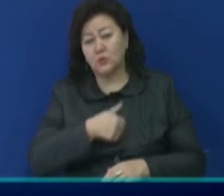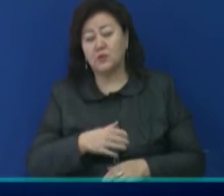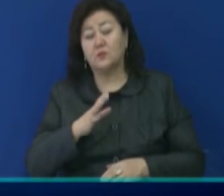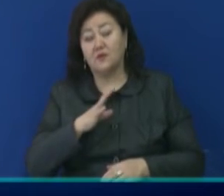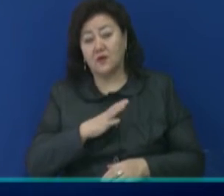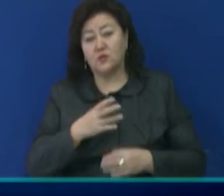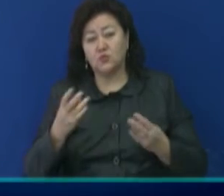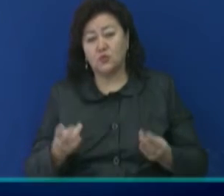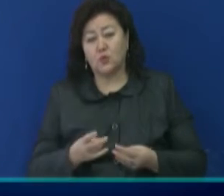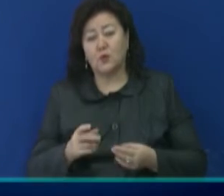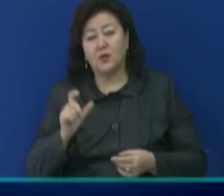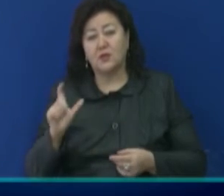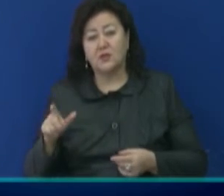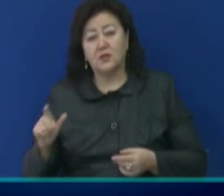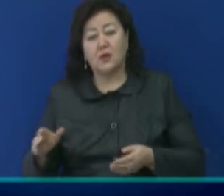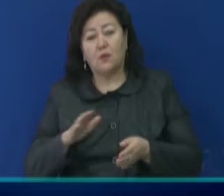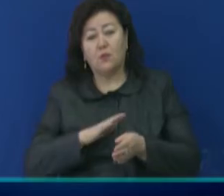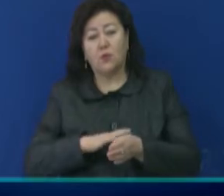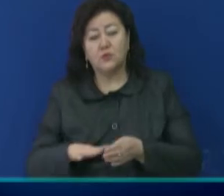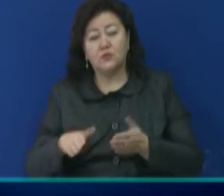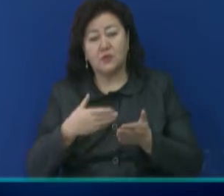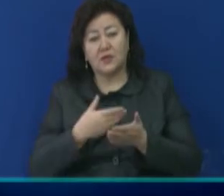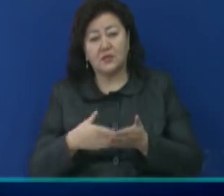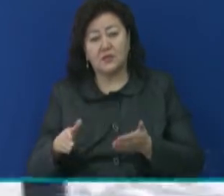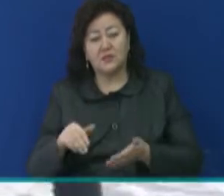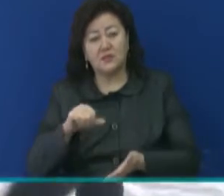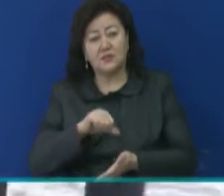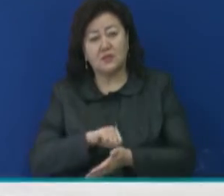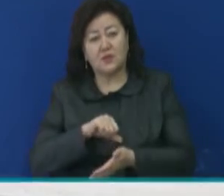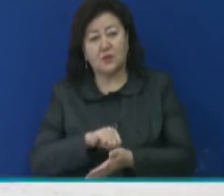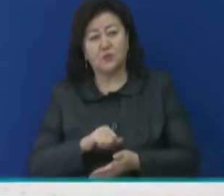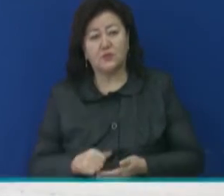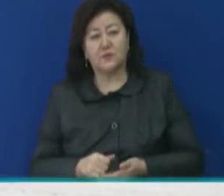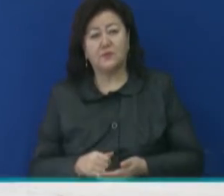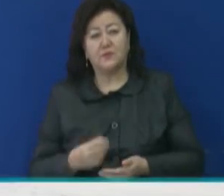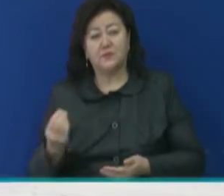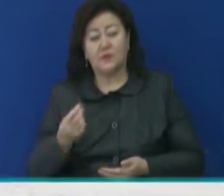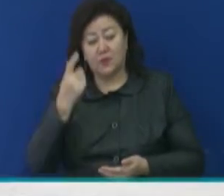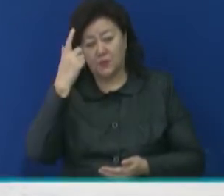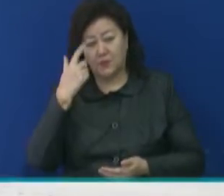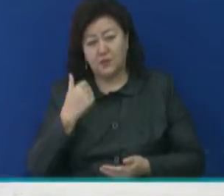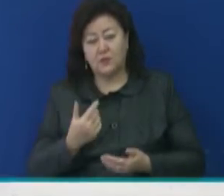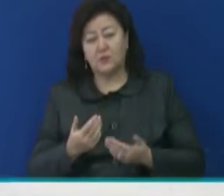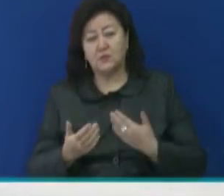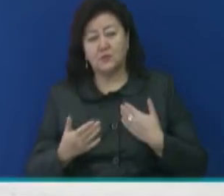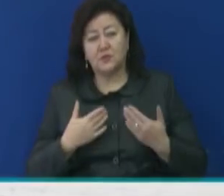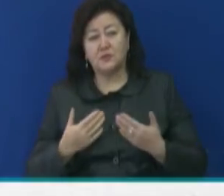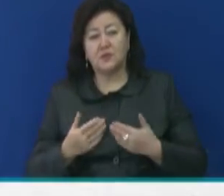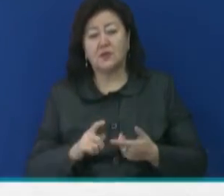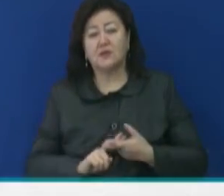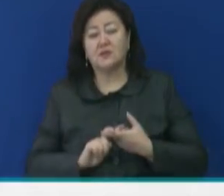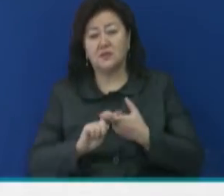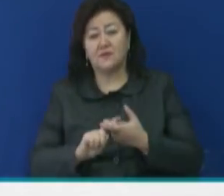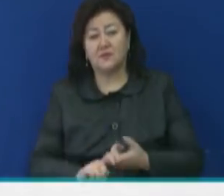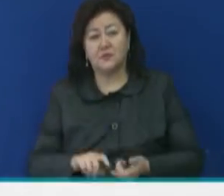для того чтобы человек полностью отказался от этого при этом мы узнали мнение горожан о том как они относятся к